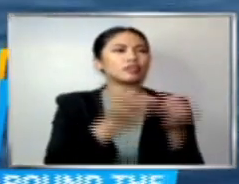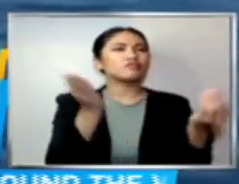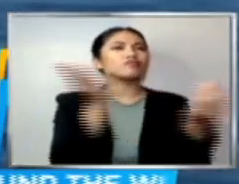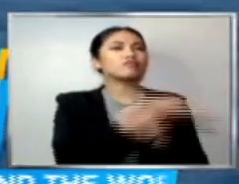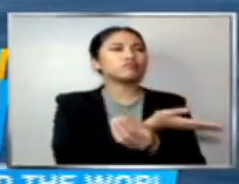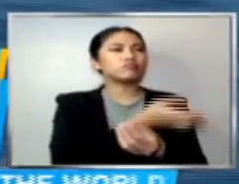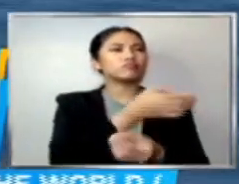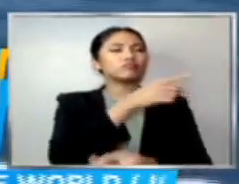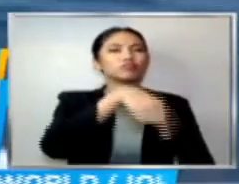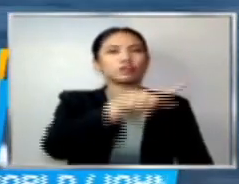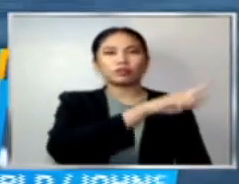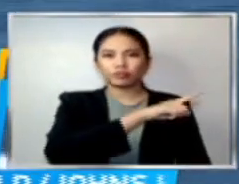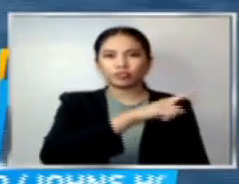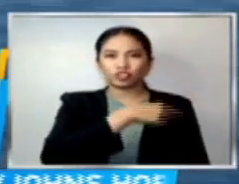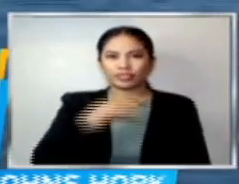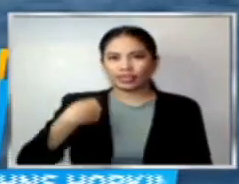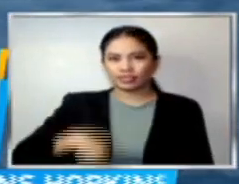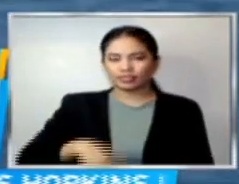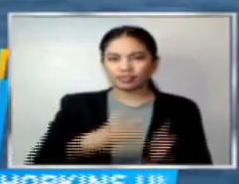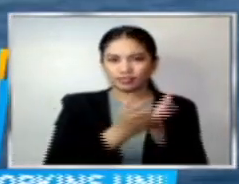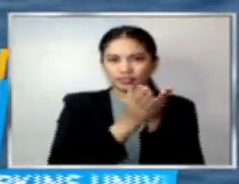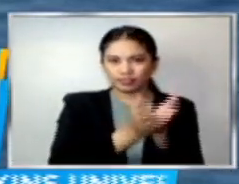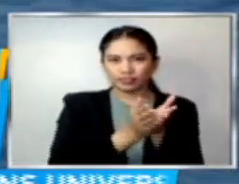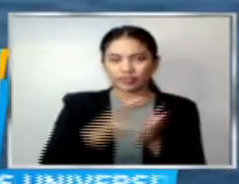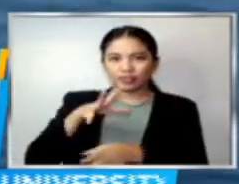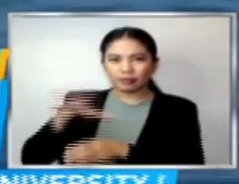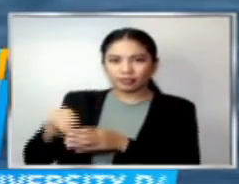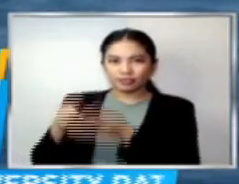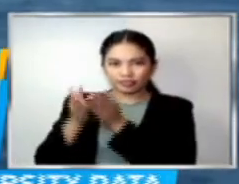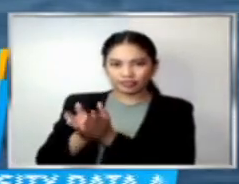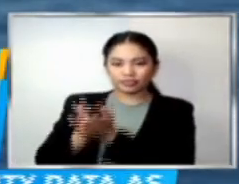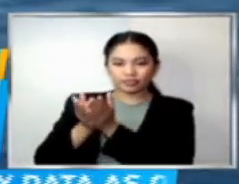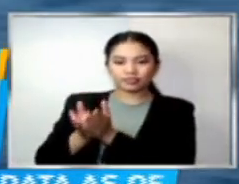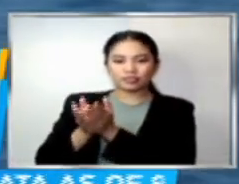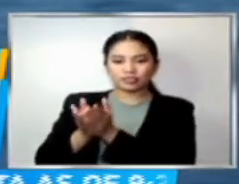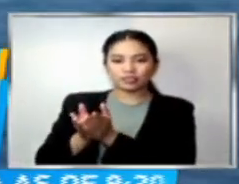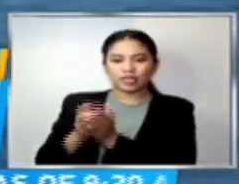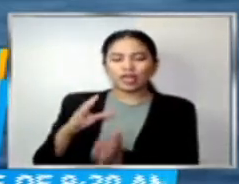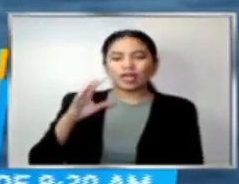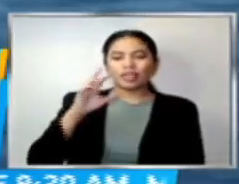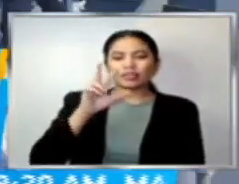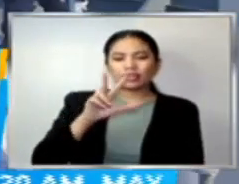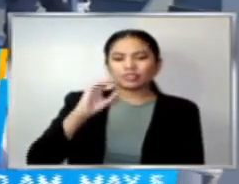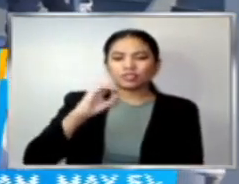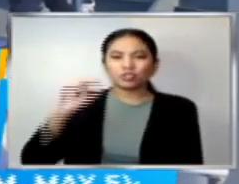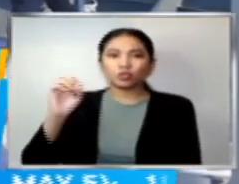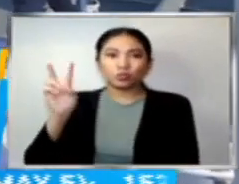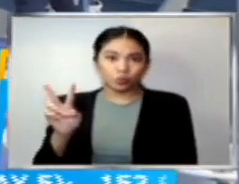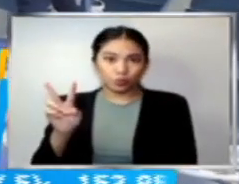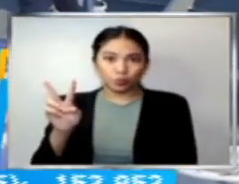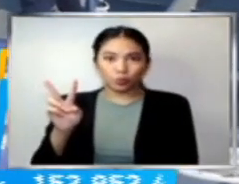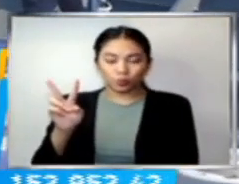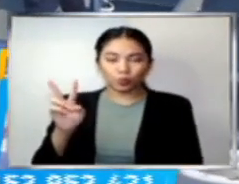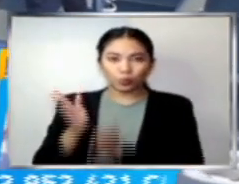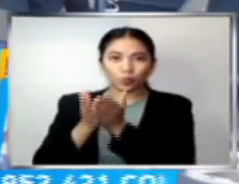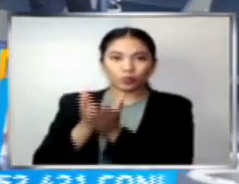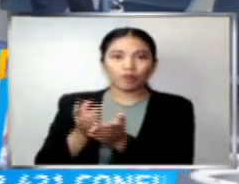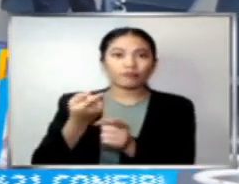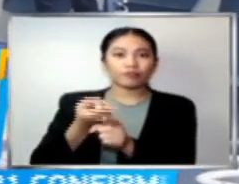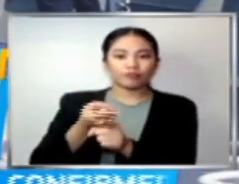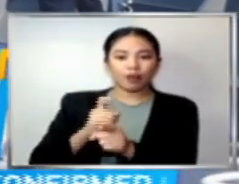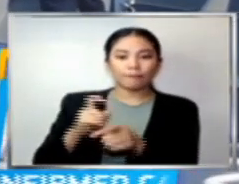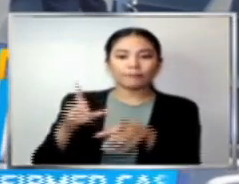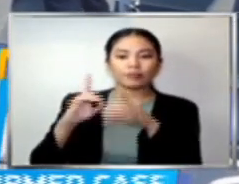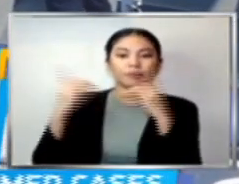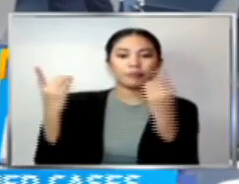mga responding Pilipinong barko ang MCS 3002 at MCS 3004 ng Bureau of Fisheries and